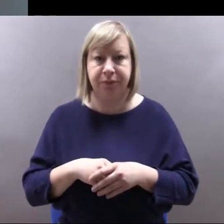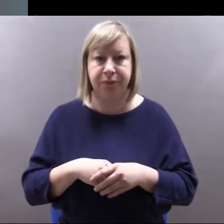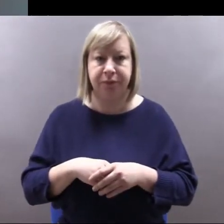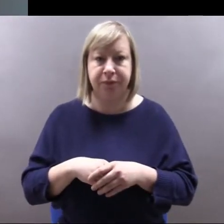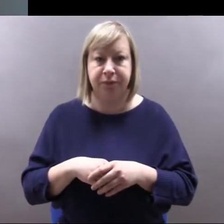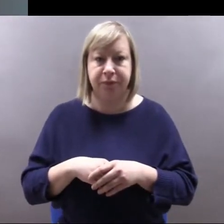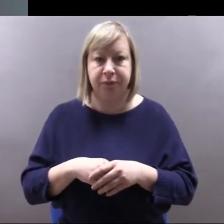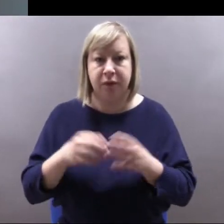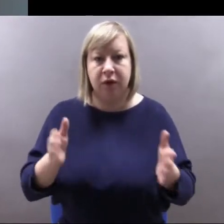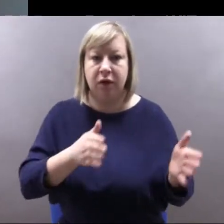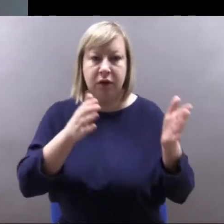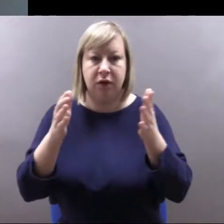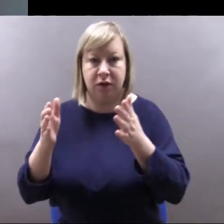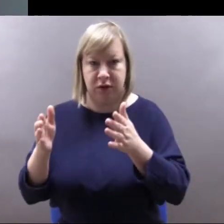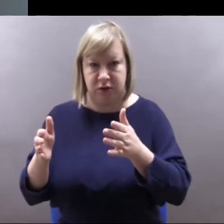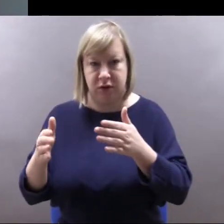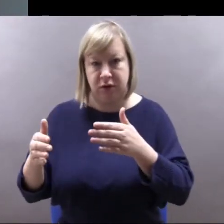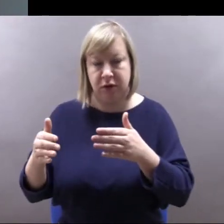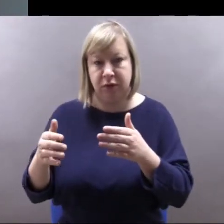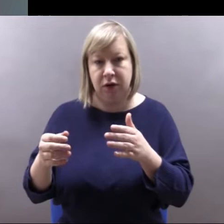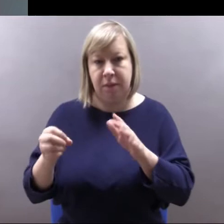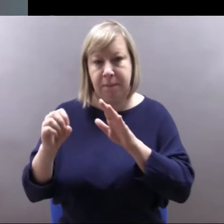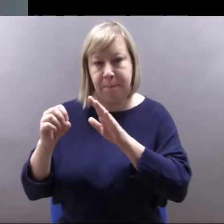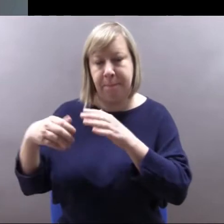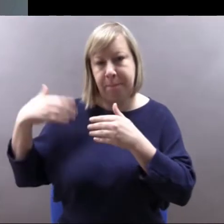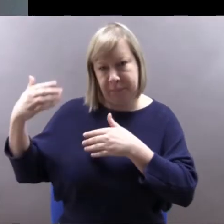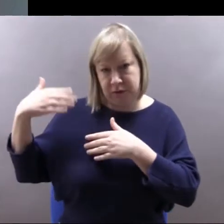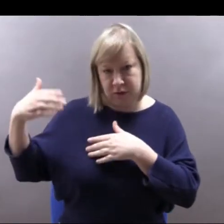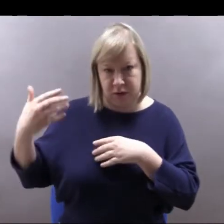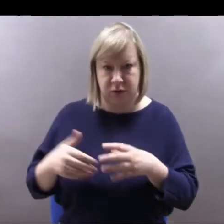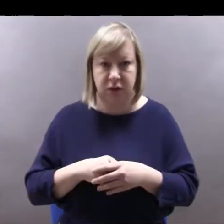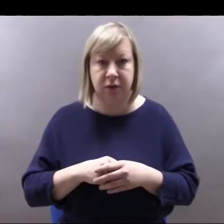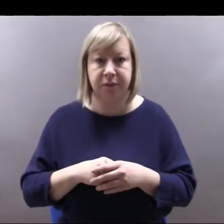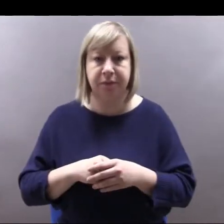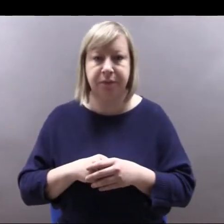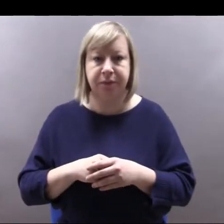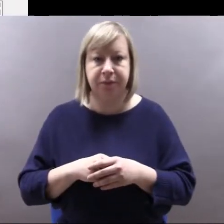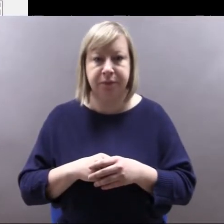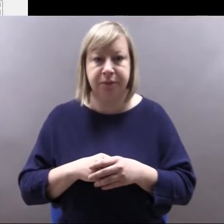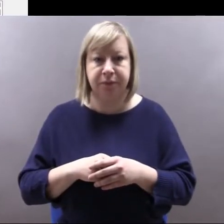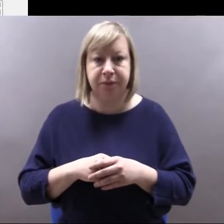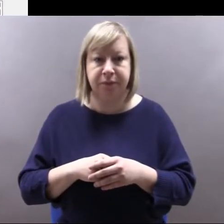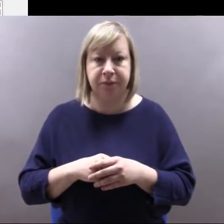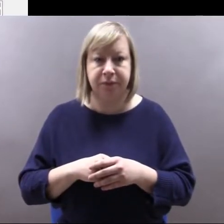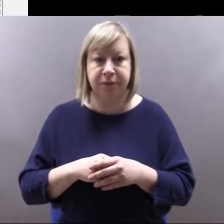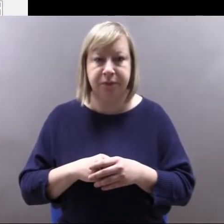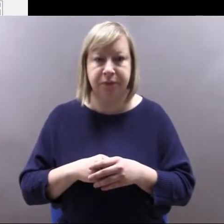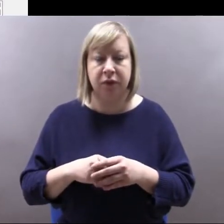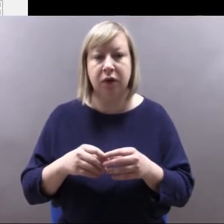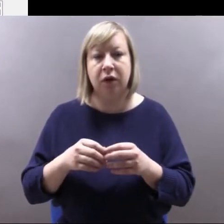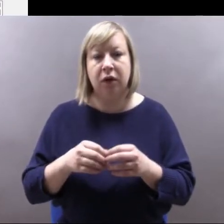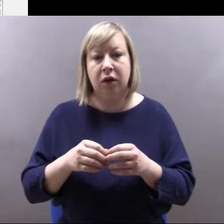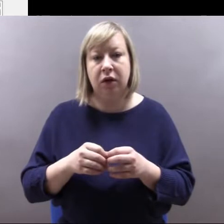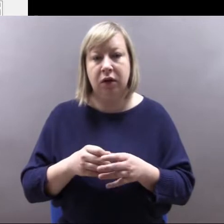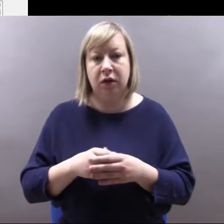okazję zobaczyć rozwiązania, które można zastosować w budynkach zabytkowych albo w częściach